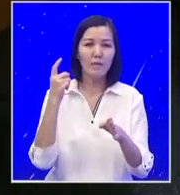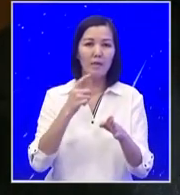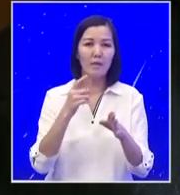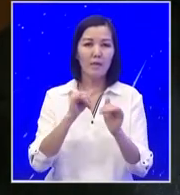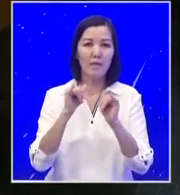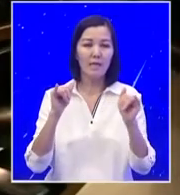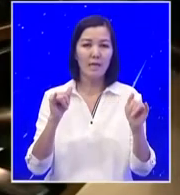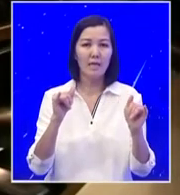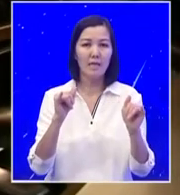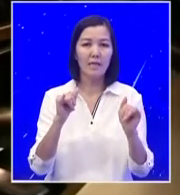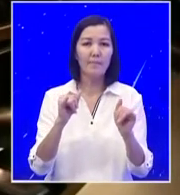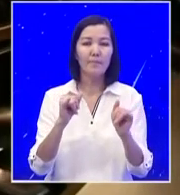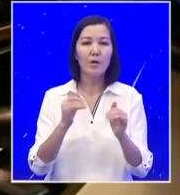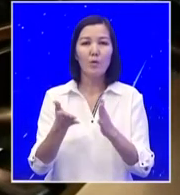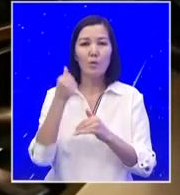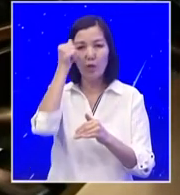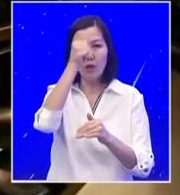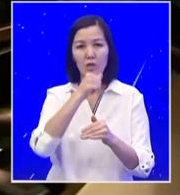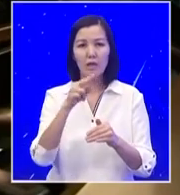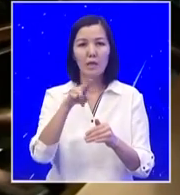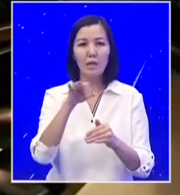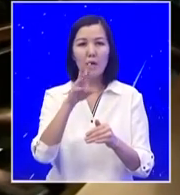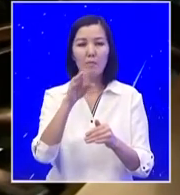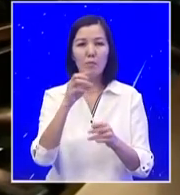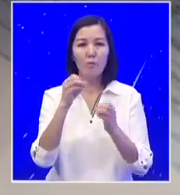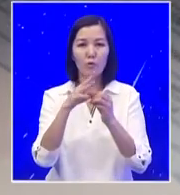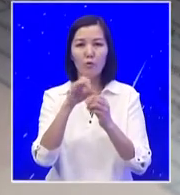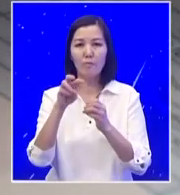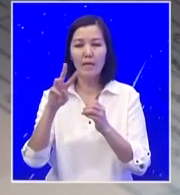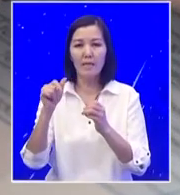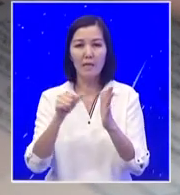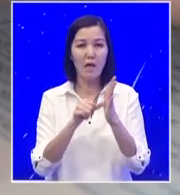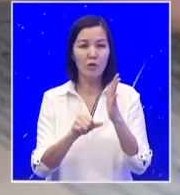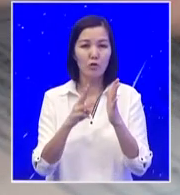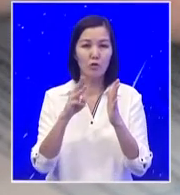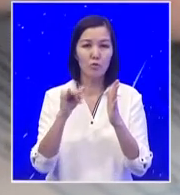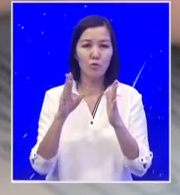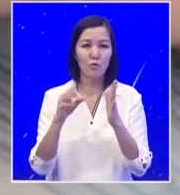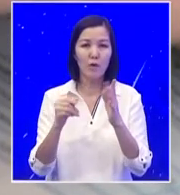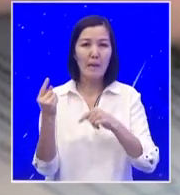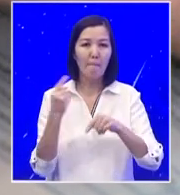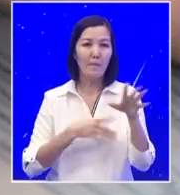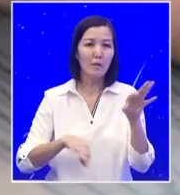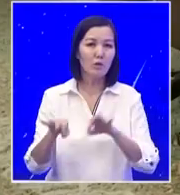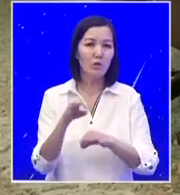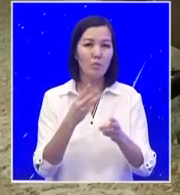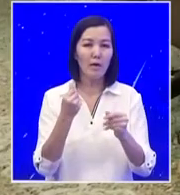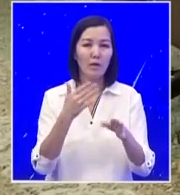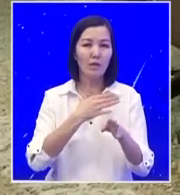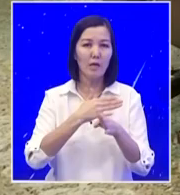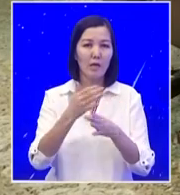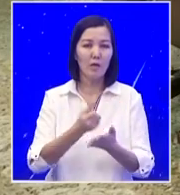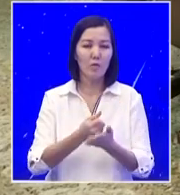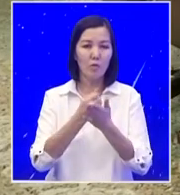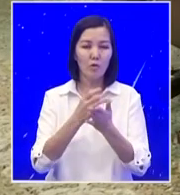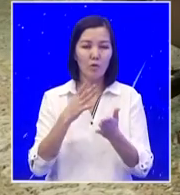қарай ілгерілейді дейді. Айта кетейік, өткен жылы дамумен 14 миллиард теңгеге 600-ге жуық жетісулық бизнес жоба қаржылай